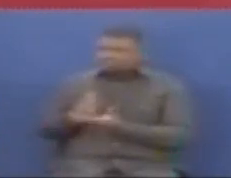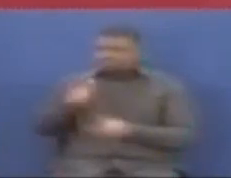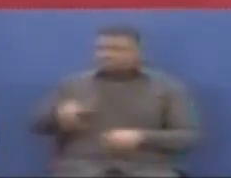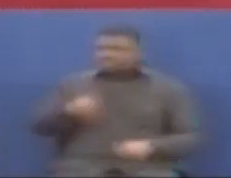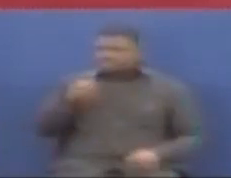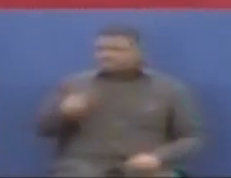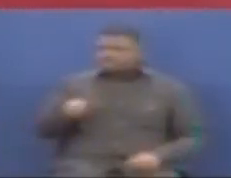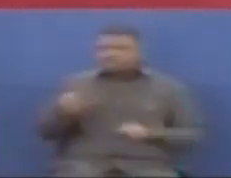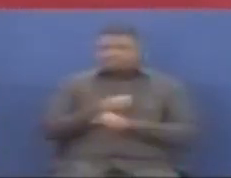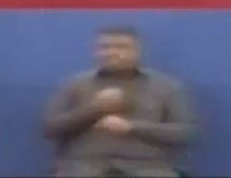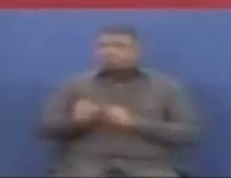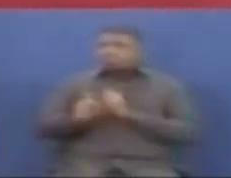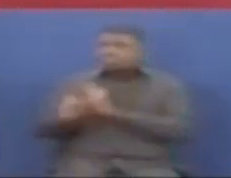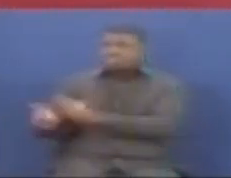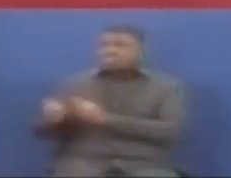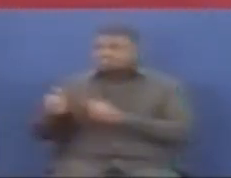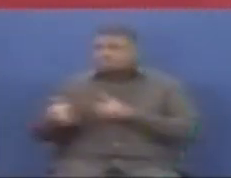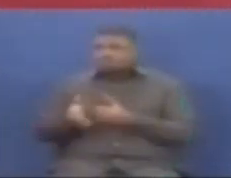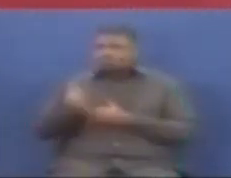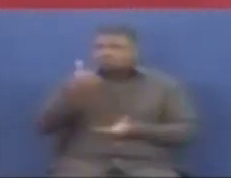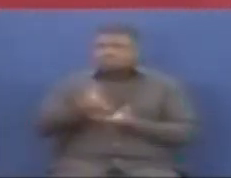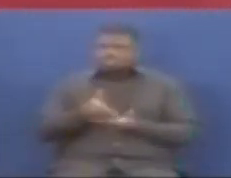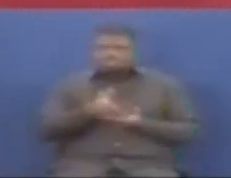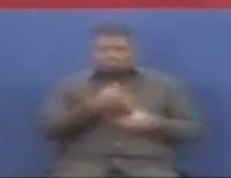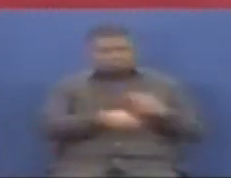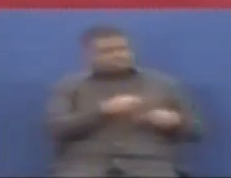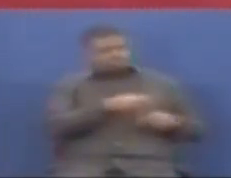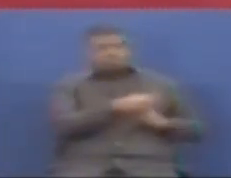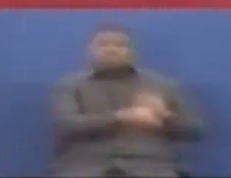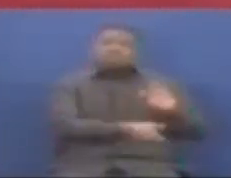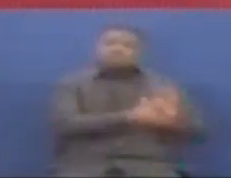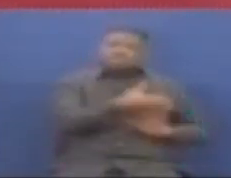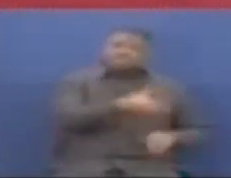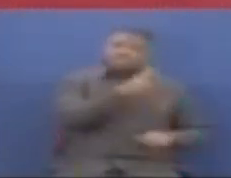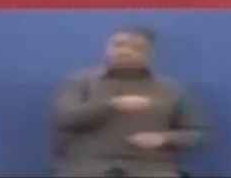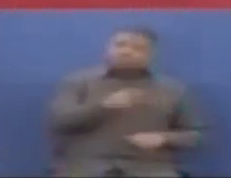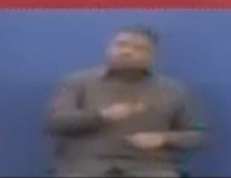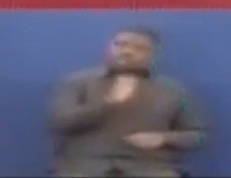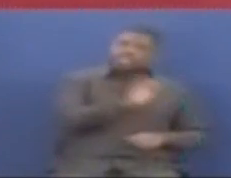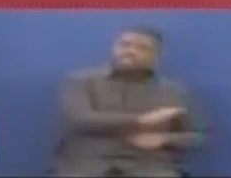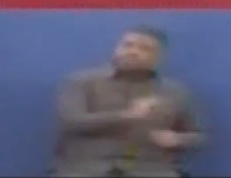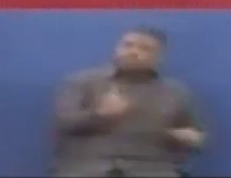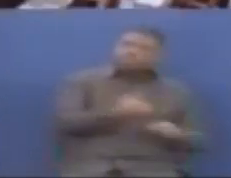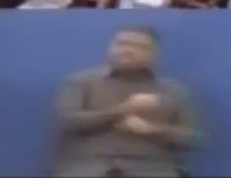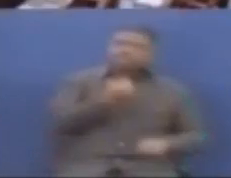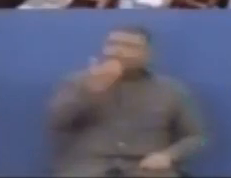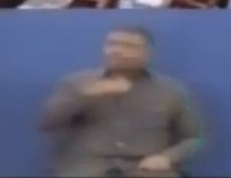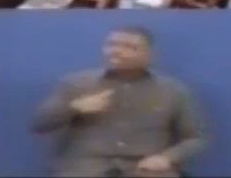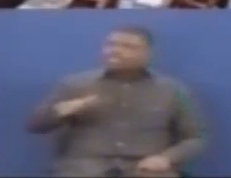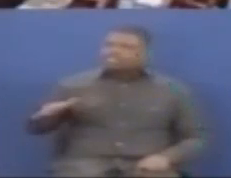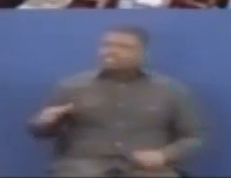hapa nitafanya ufuatiliaji wa karibu kuhakikisha mradi ule unaanza na wananchi wale wanaanza kupata huduma ile muhimu.